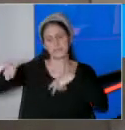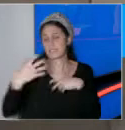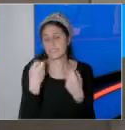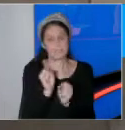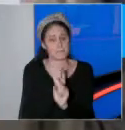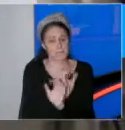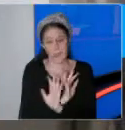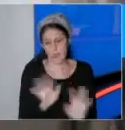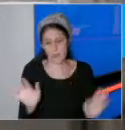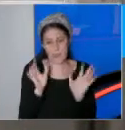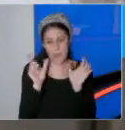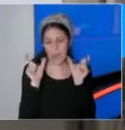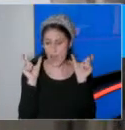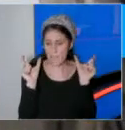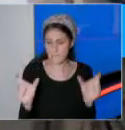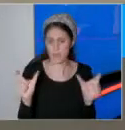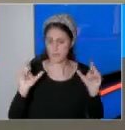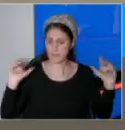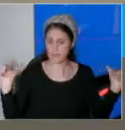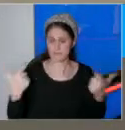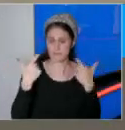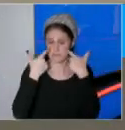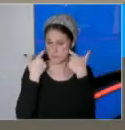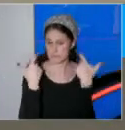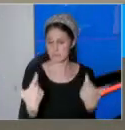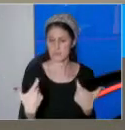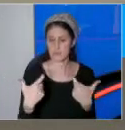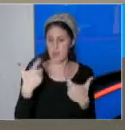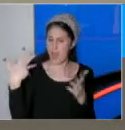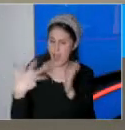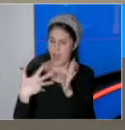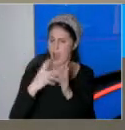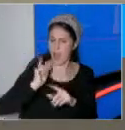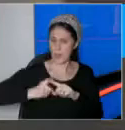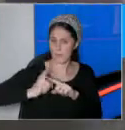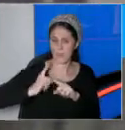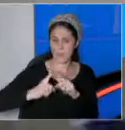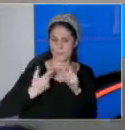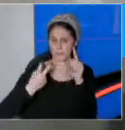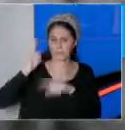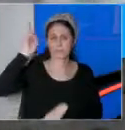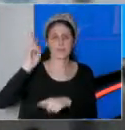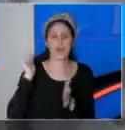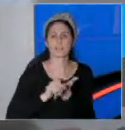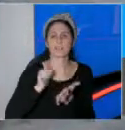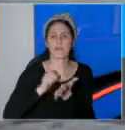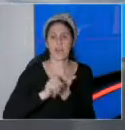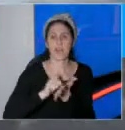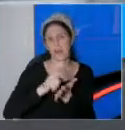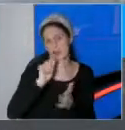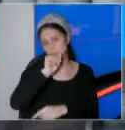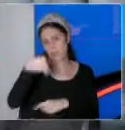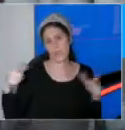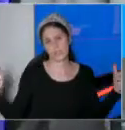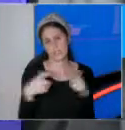אכיפה, שלידה תהיה גם ענישה בהקפדה מרבית, חס וחלילה נגיע גם לסגר הזה. אני